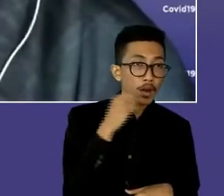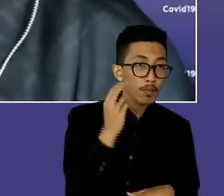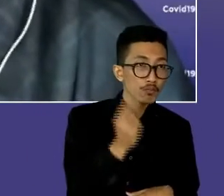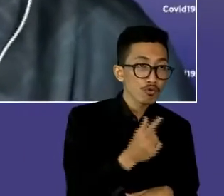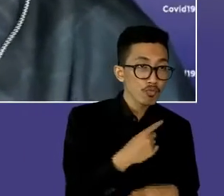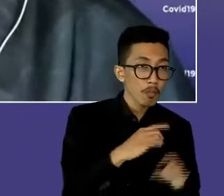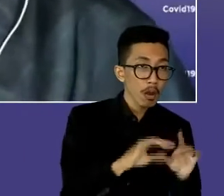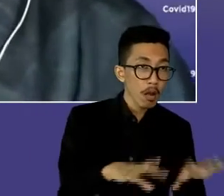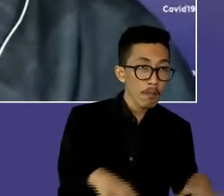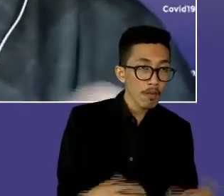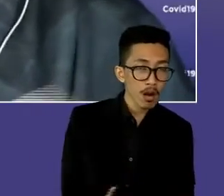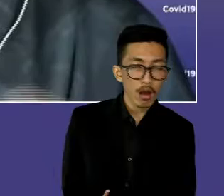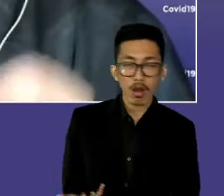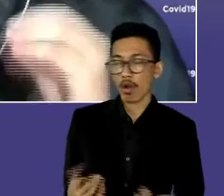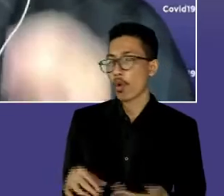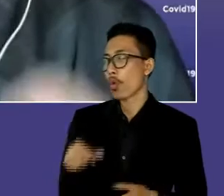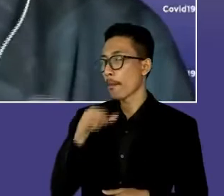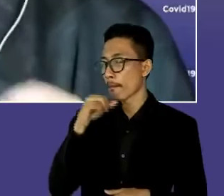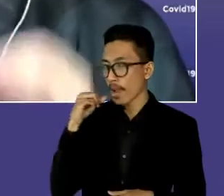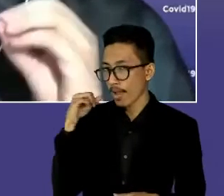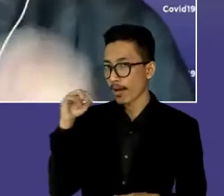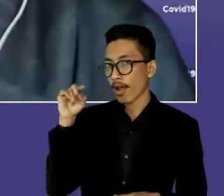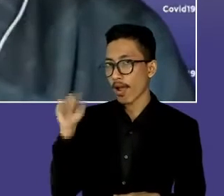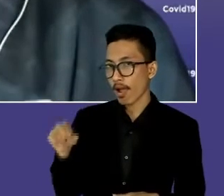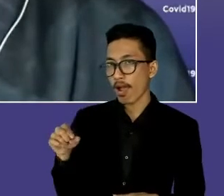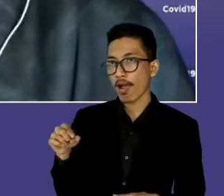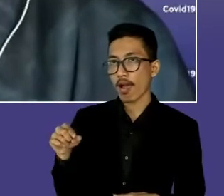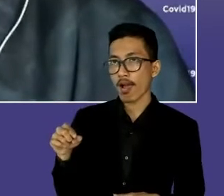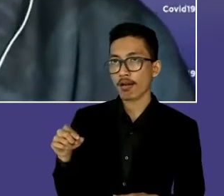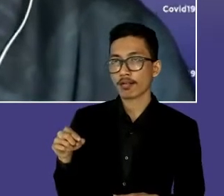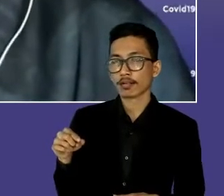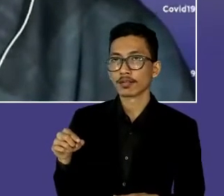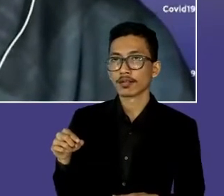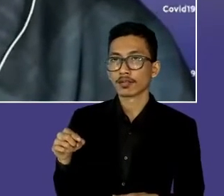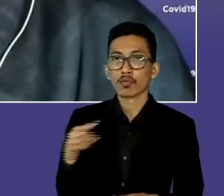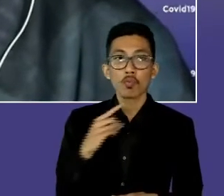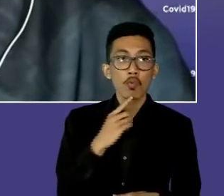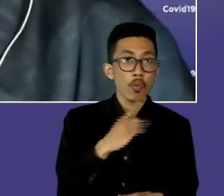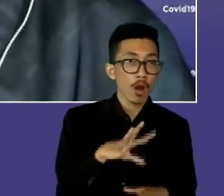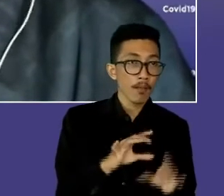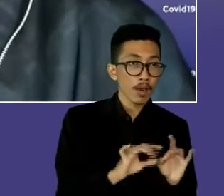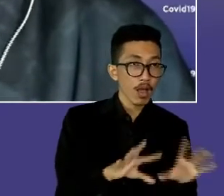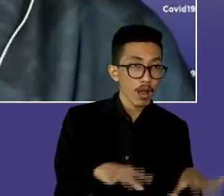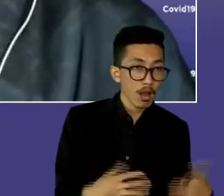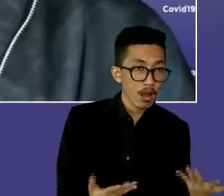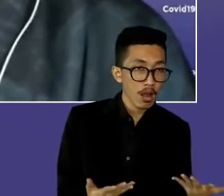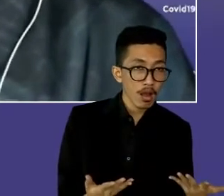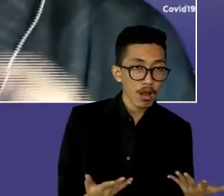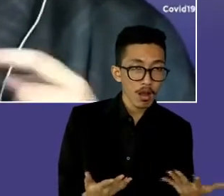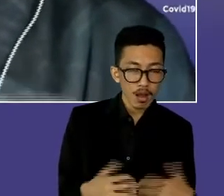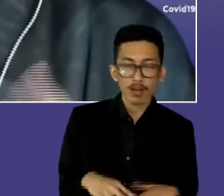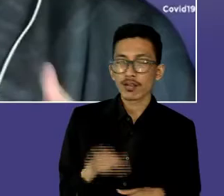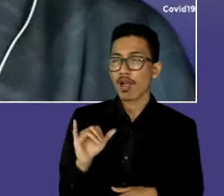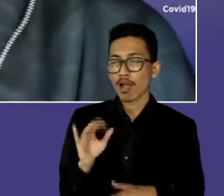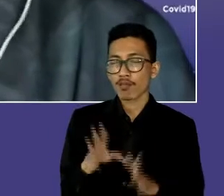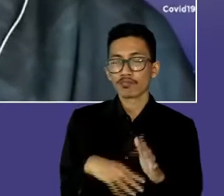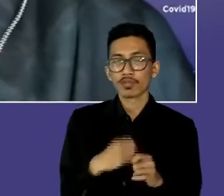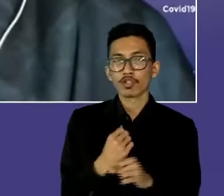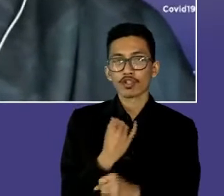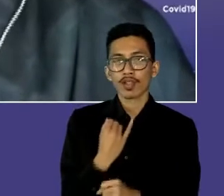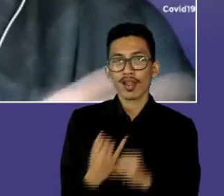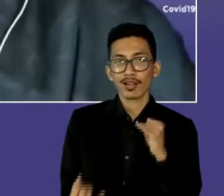ya? Nah, jadi yang merah ini adalah Biru sama merah ini, warna ini membedakan? Ya, jadi pekan terakhir